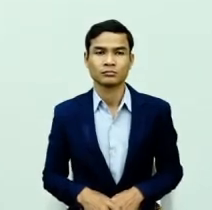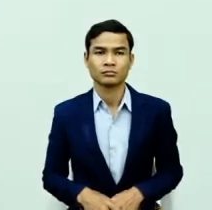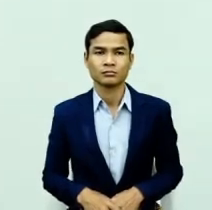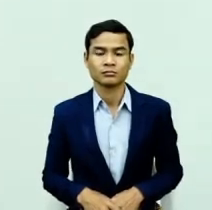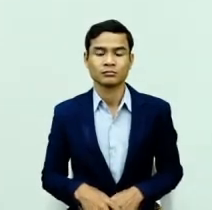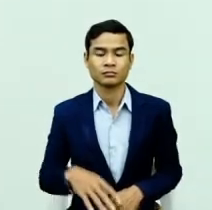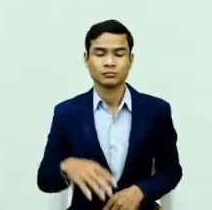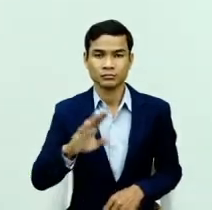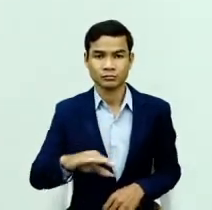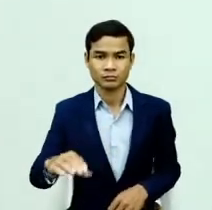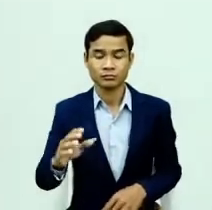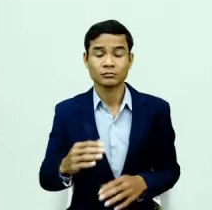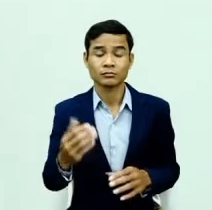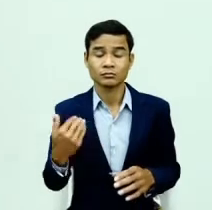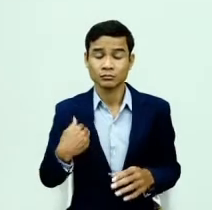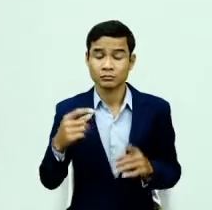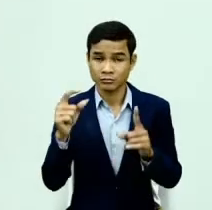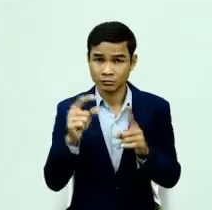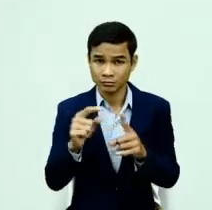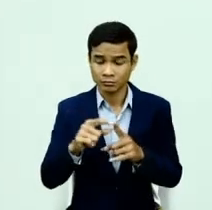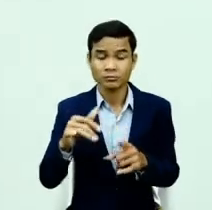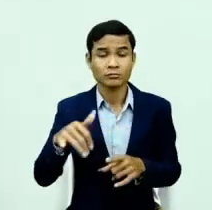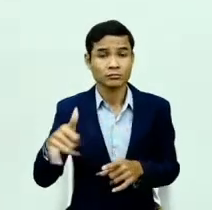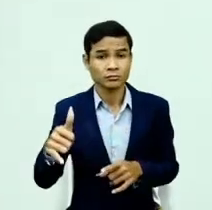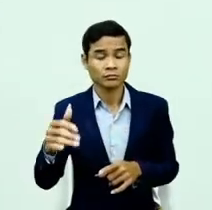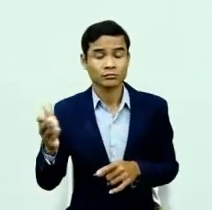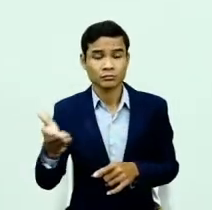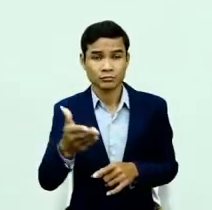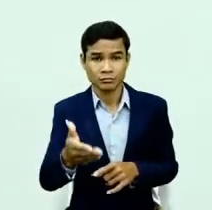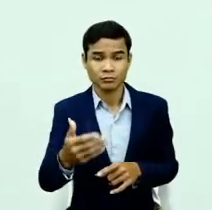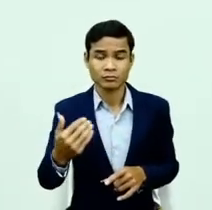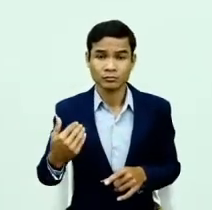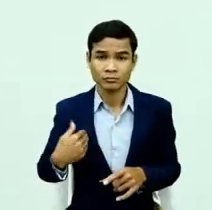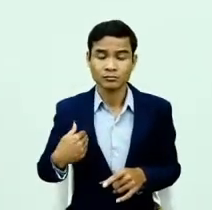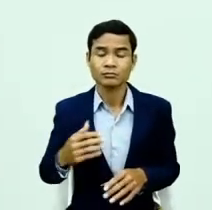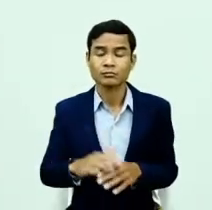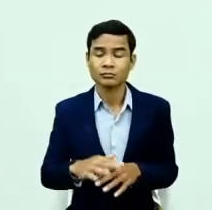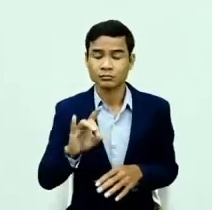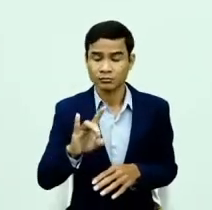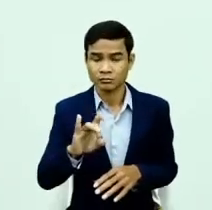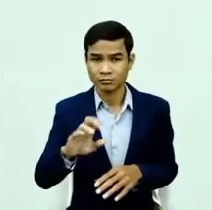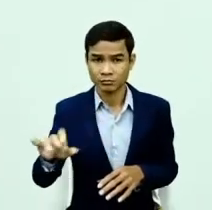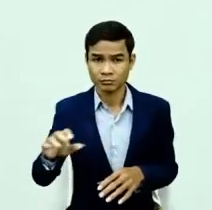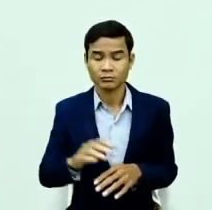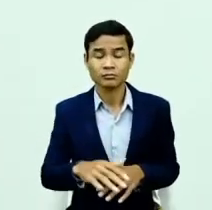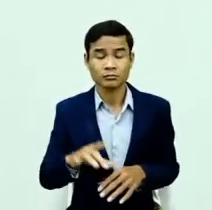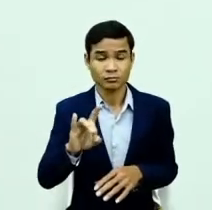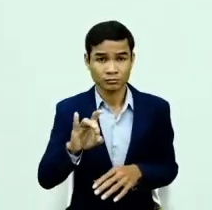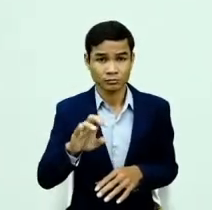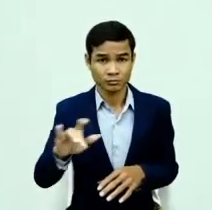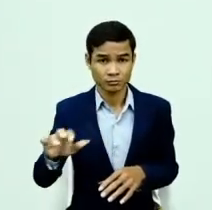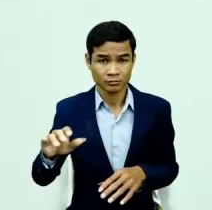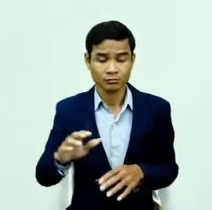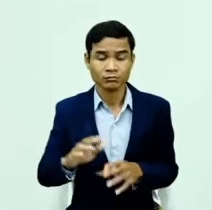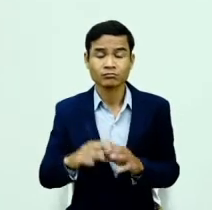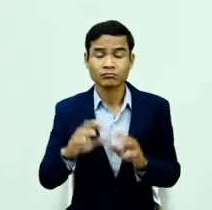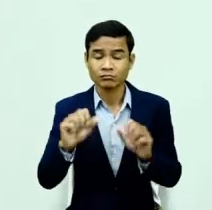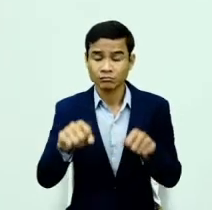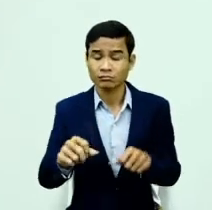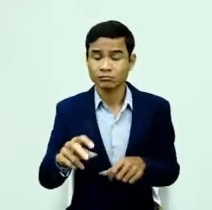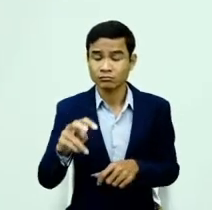chà con nếu chỉ bị rư tê đá miên ạ xó ná rứ sạ bính